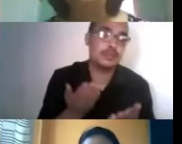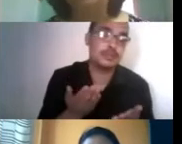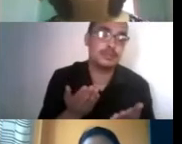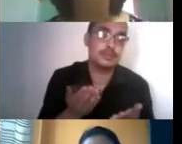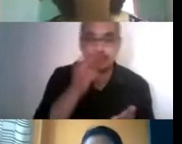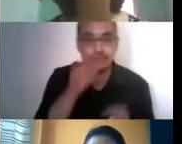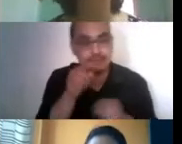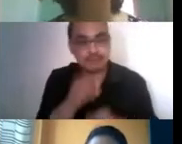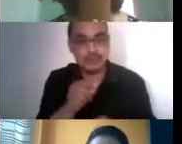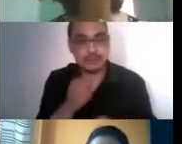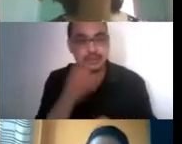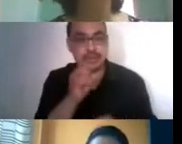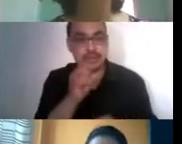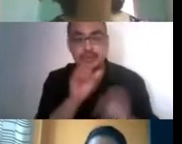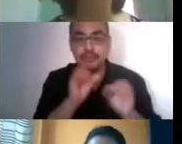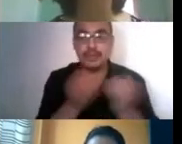होच्याएर बोल्ने होला होइन।